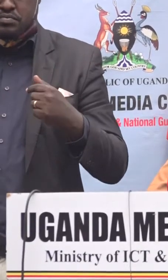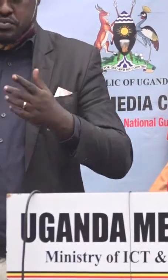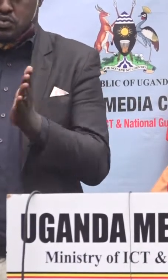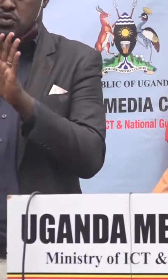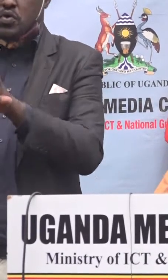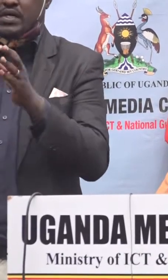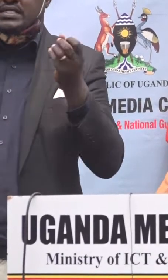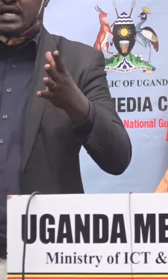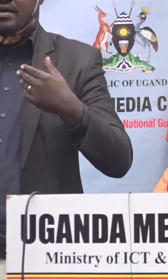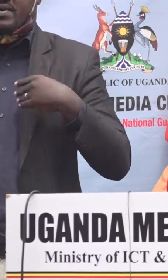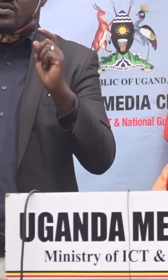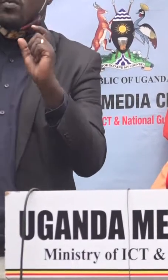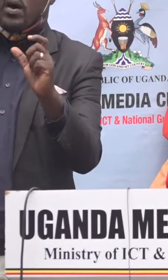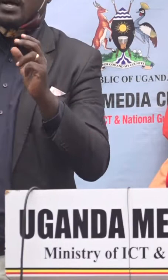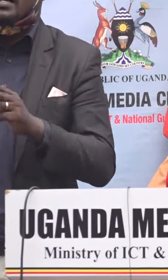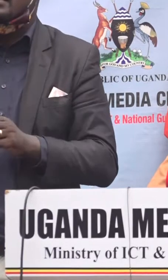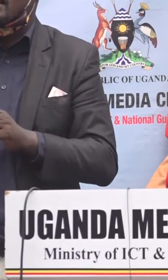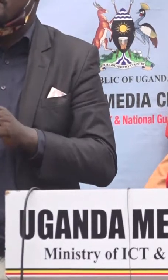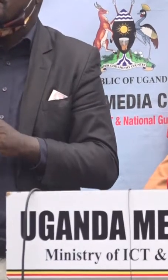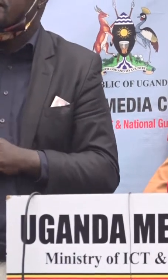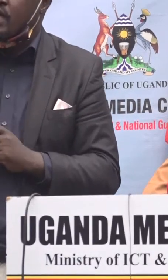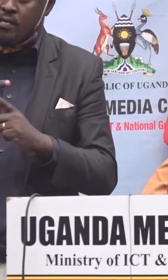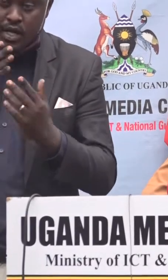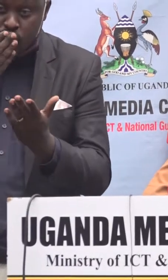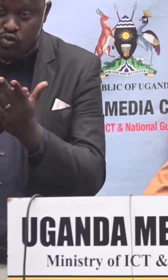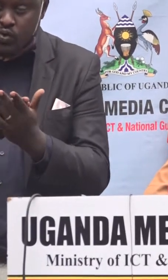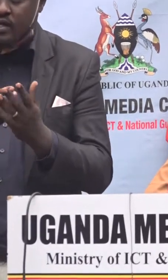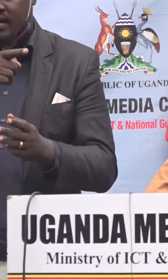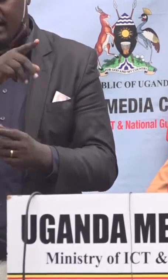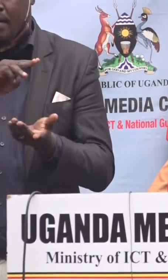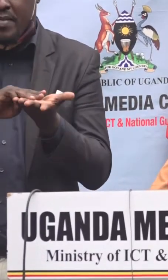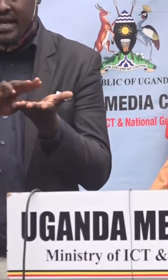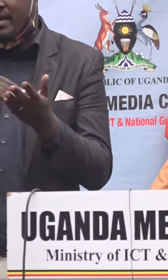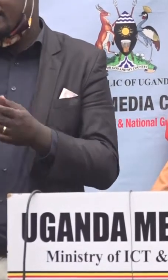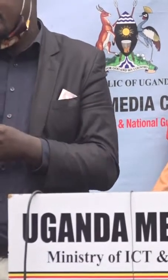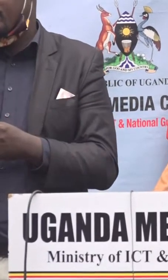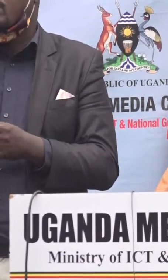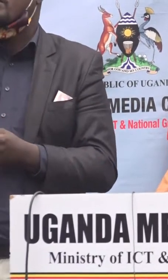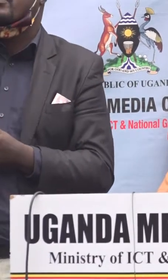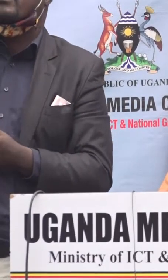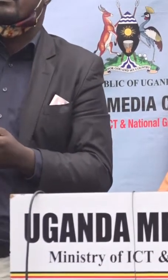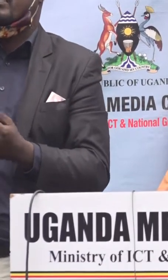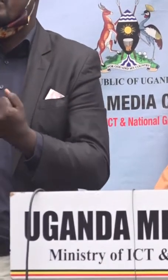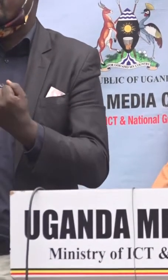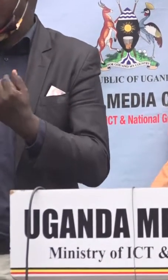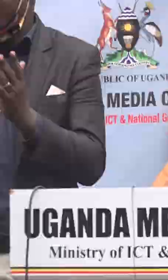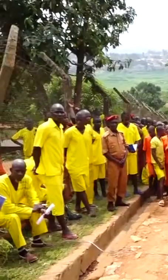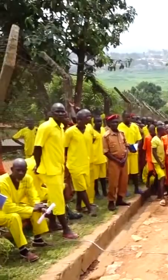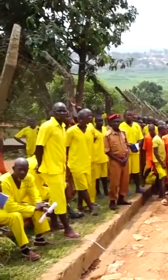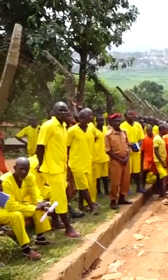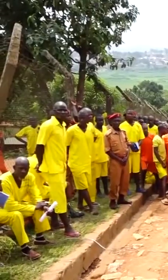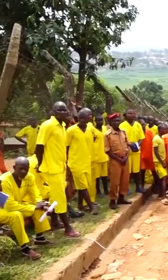sikkirizibwa kuba njogera mannya ge. Frank Baine nga omugezi w'ekitongole ky'amakomera wano mu ggwanga mu kwogerako ne bannamwoyo ku Media Center mu kibuga